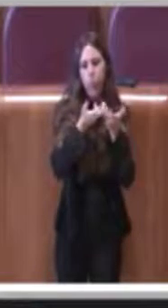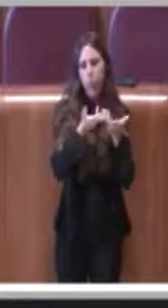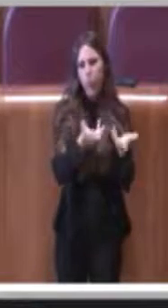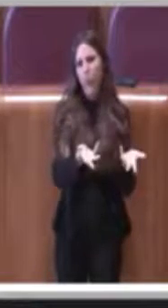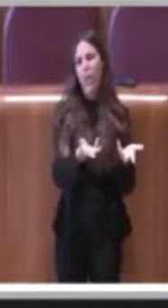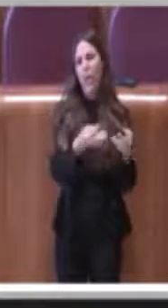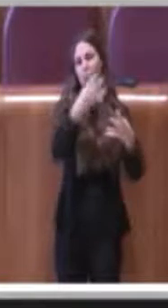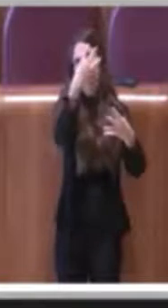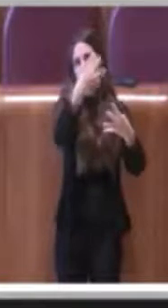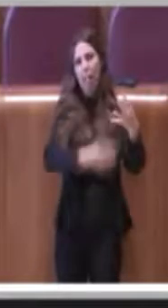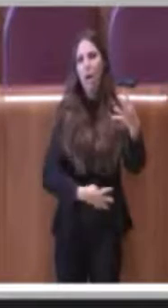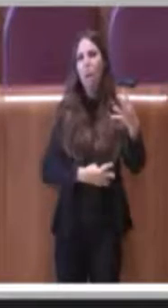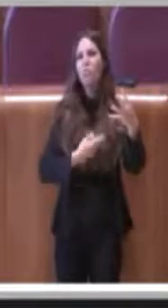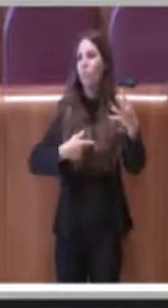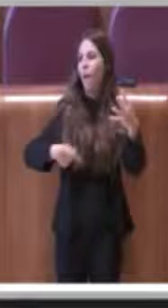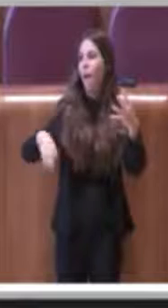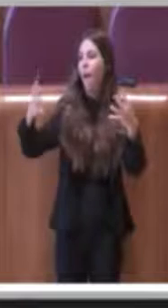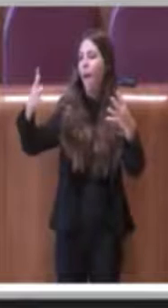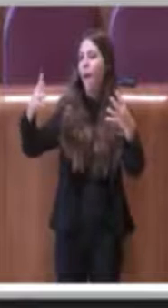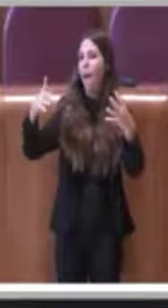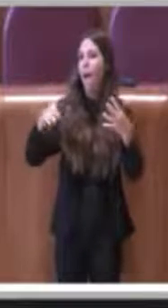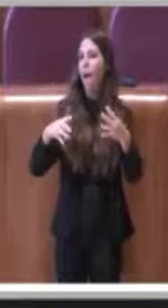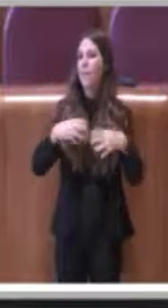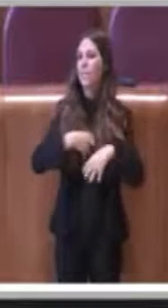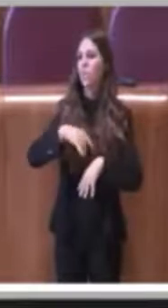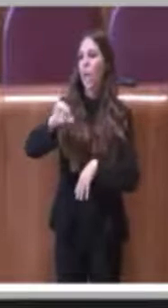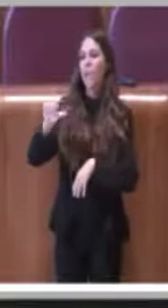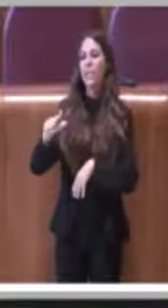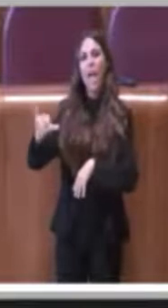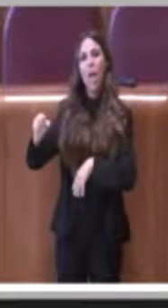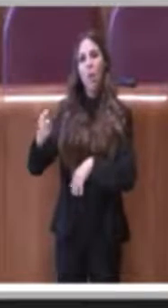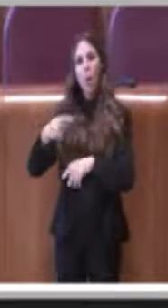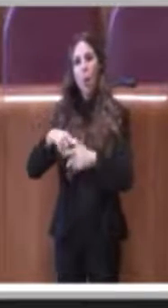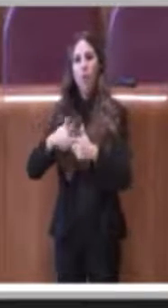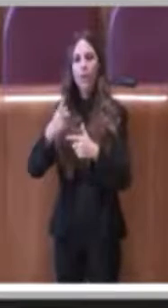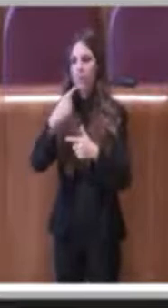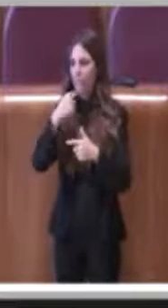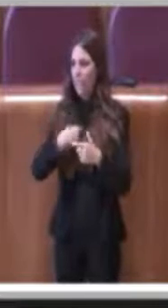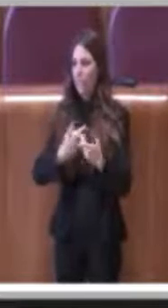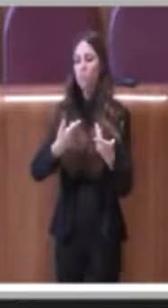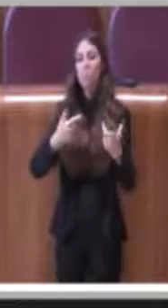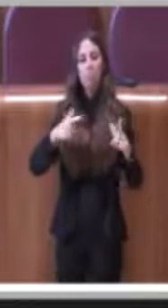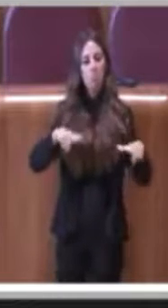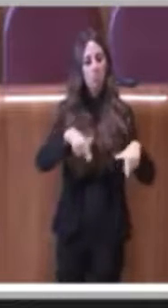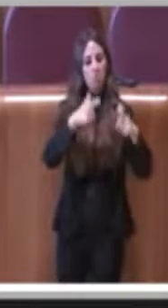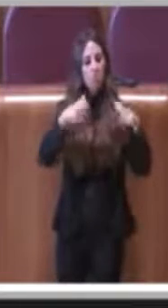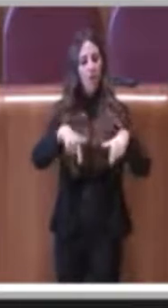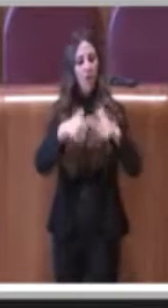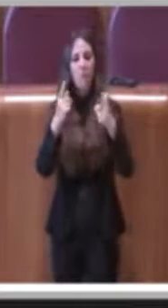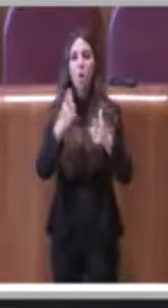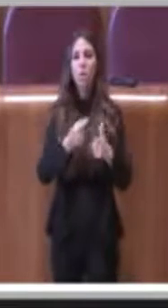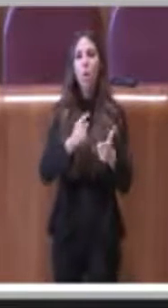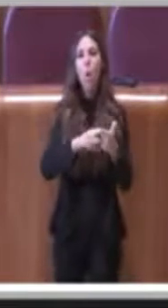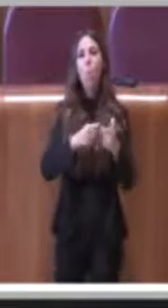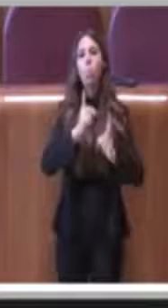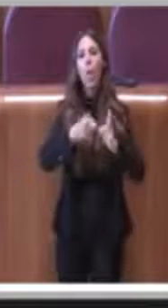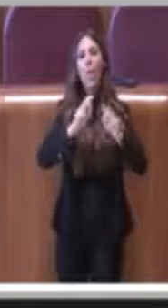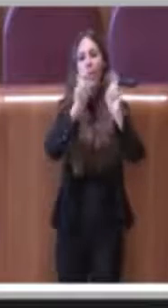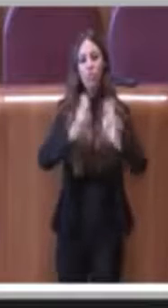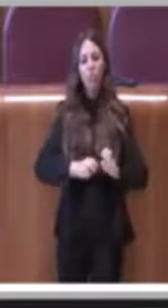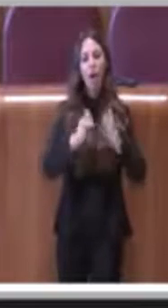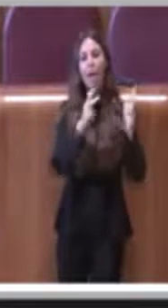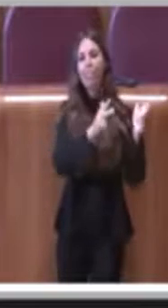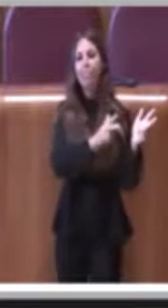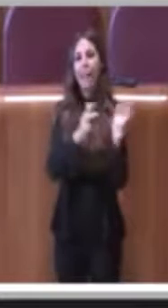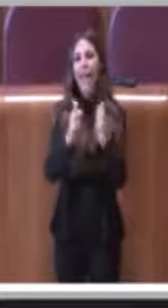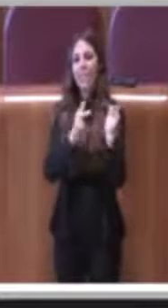l'assessore Ziantoni. Le politiche energetiche, la forestazione, i trasporti, sono tutti quelli